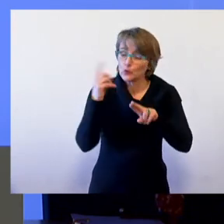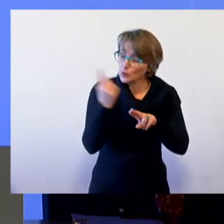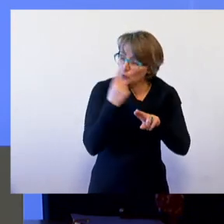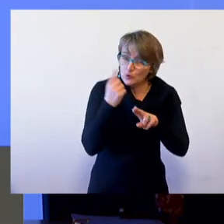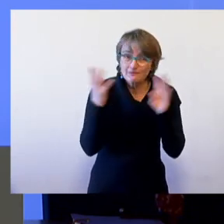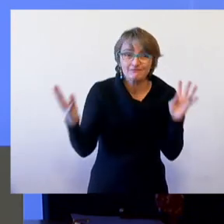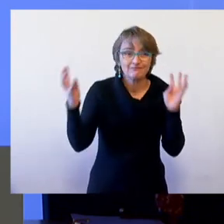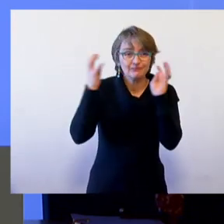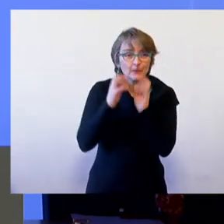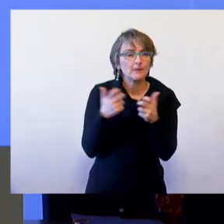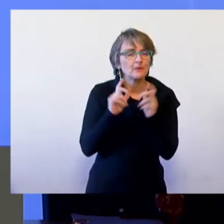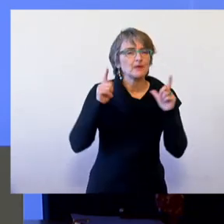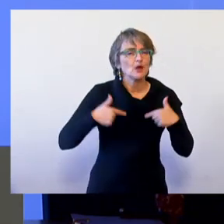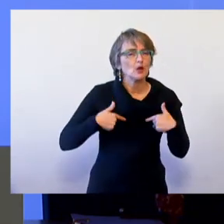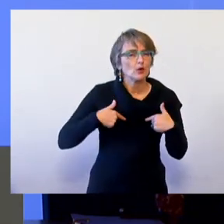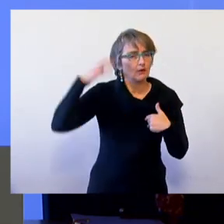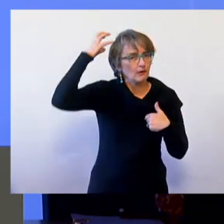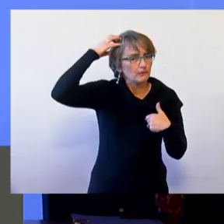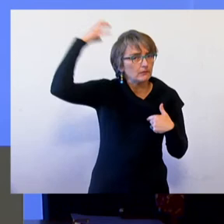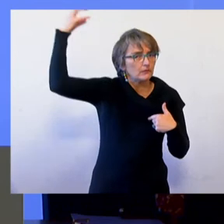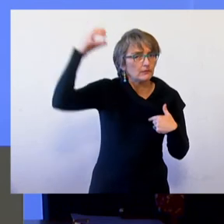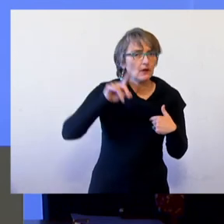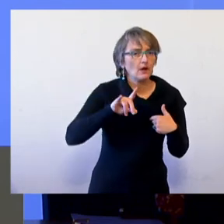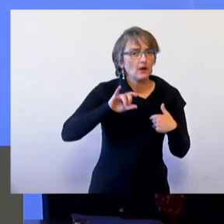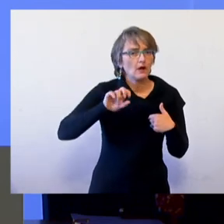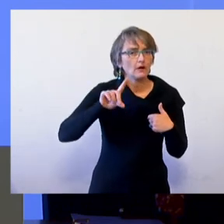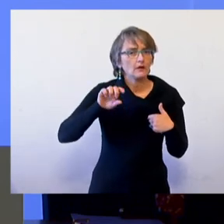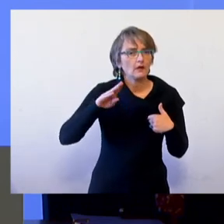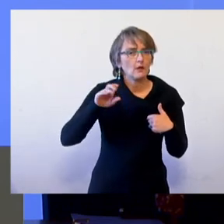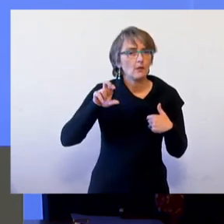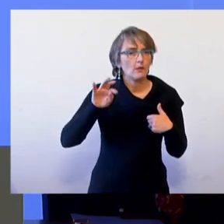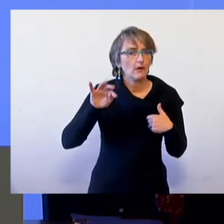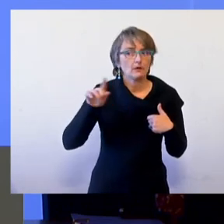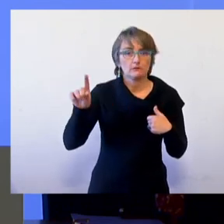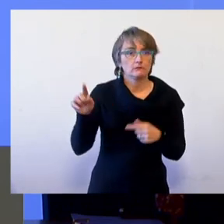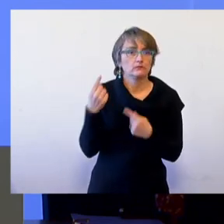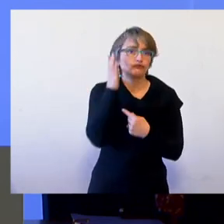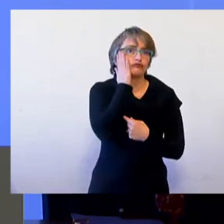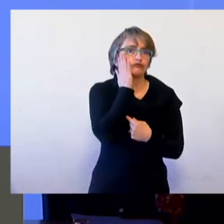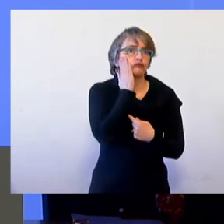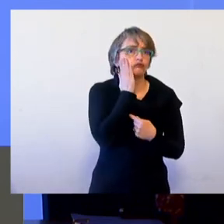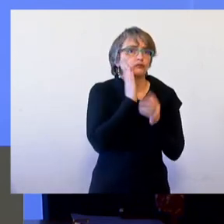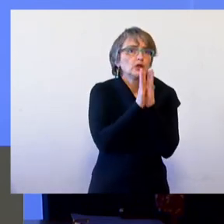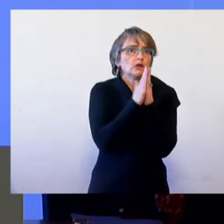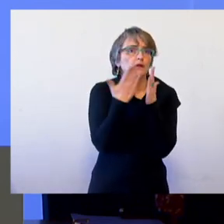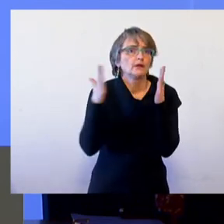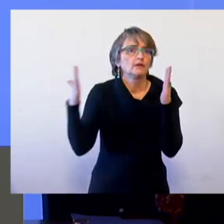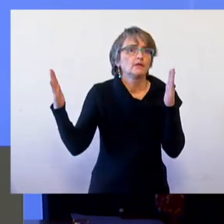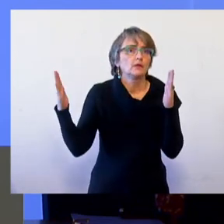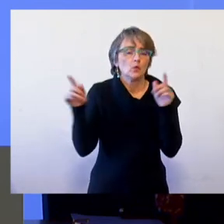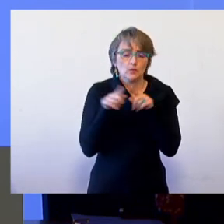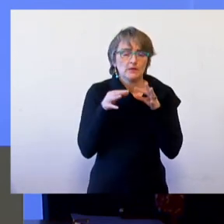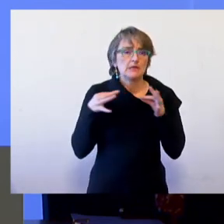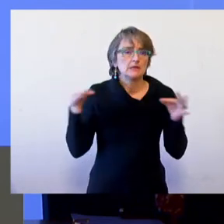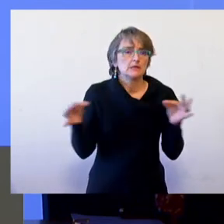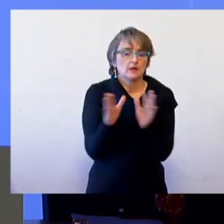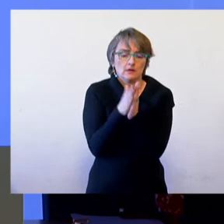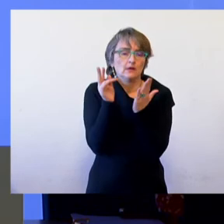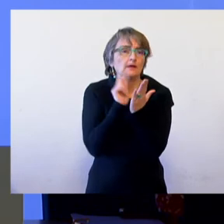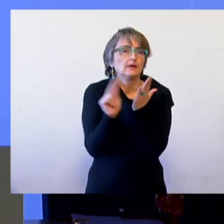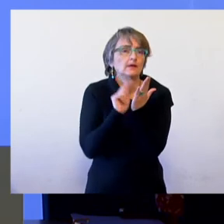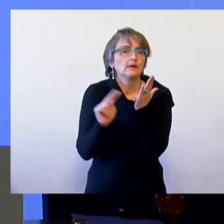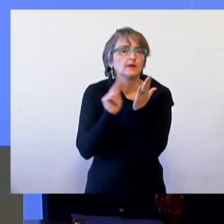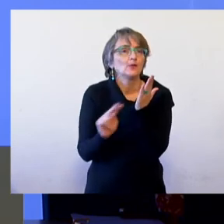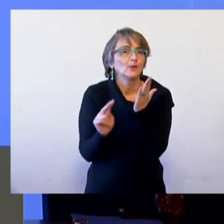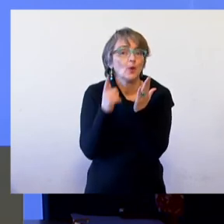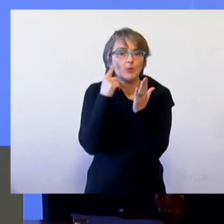l'école Heidelberg, ils nous ont demandé une bibliothèque avec une salle de lecture pour créer un